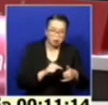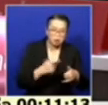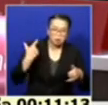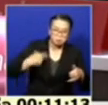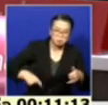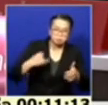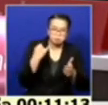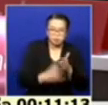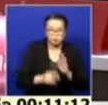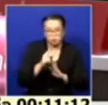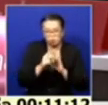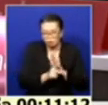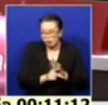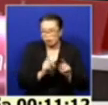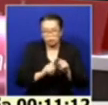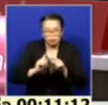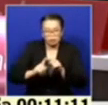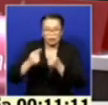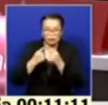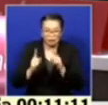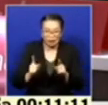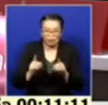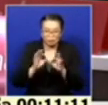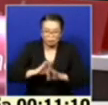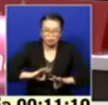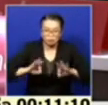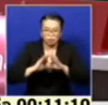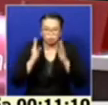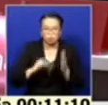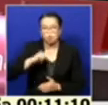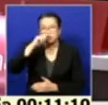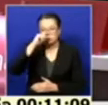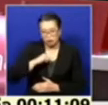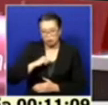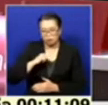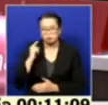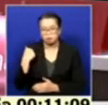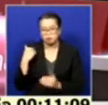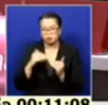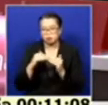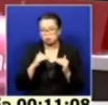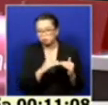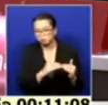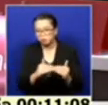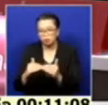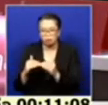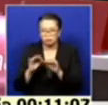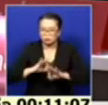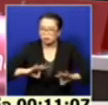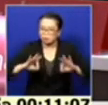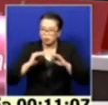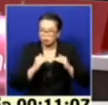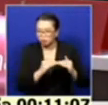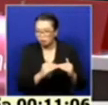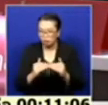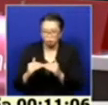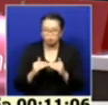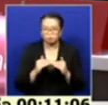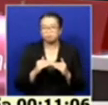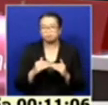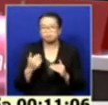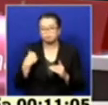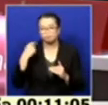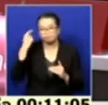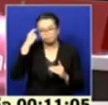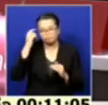งชีวิตคนไทยนะครับสำคัญทุกคนไม่ว่าคนคนนั้นจะเป็นใครยากดีมีจ